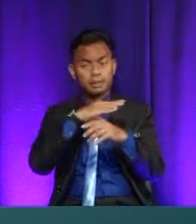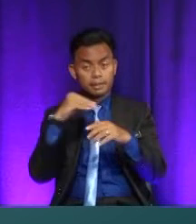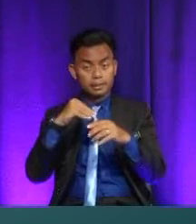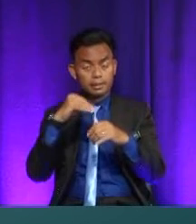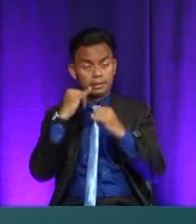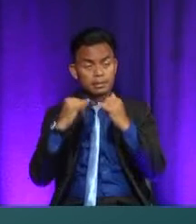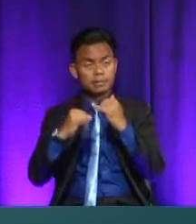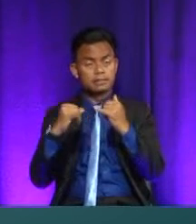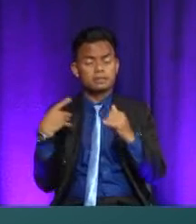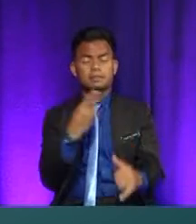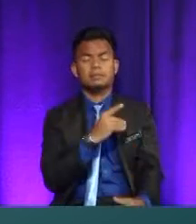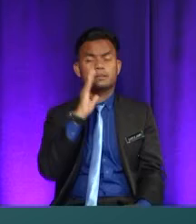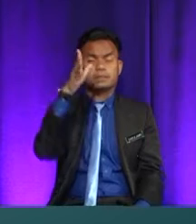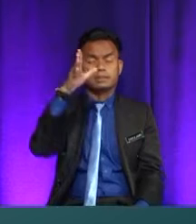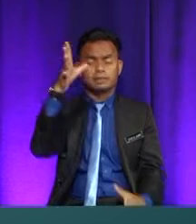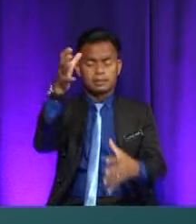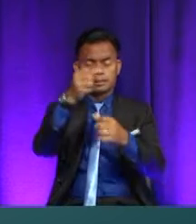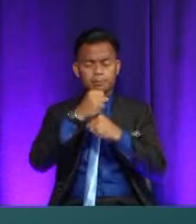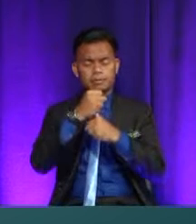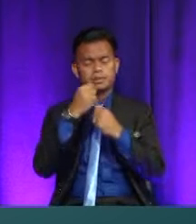9 bulan 9